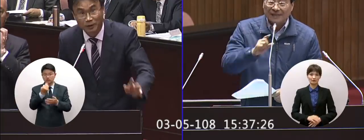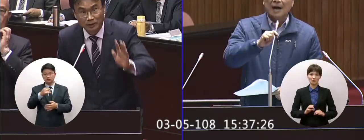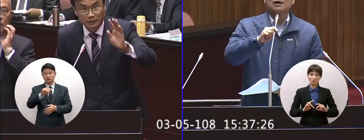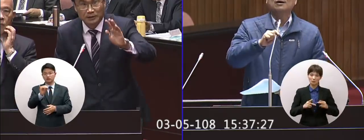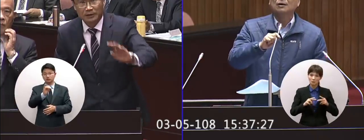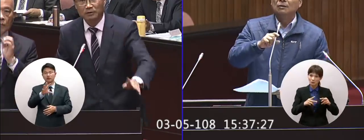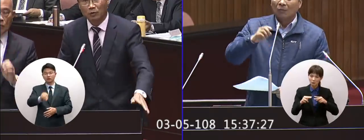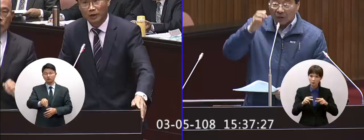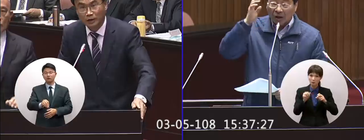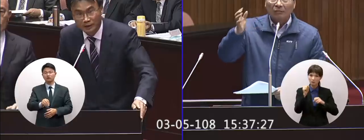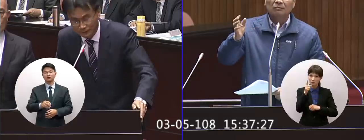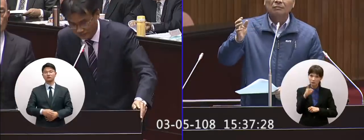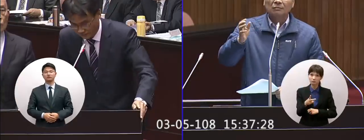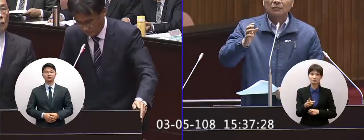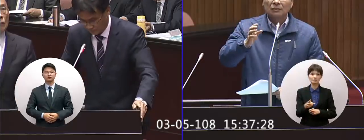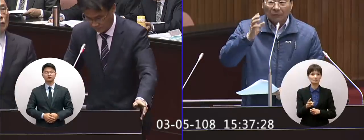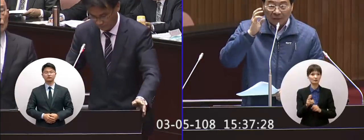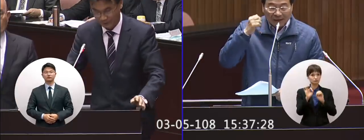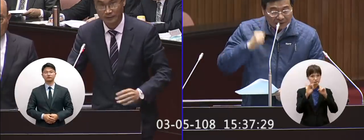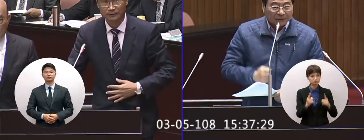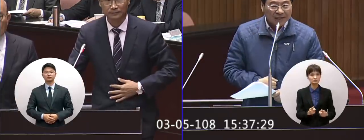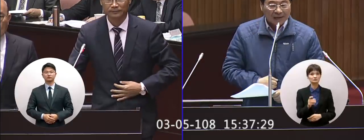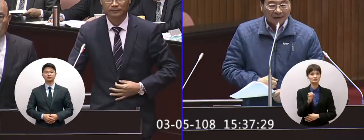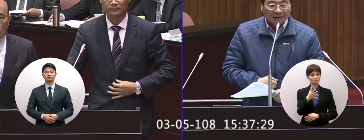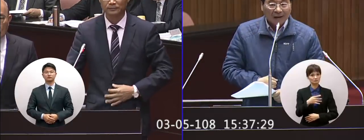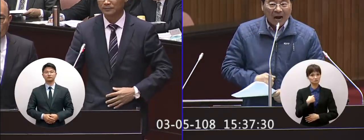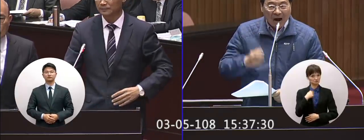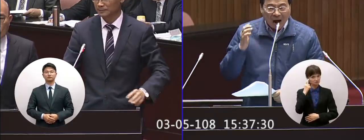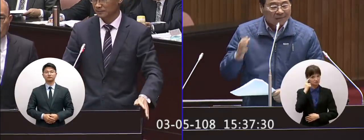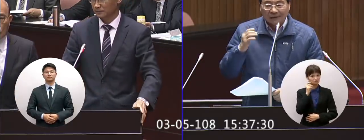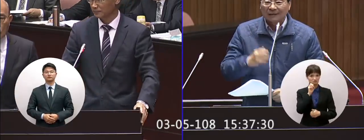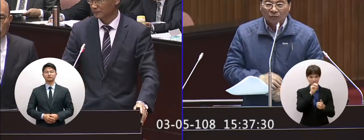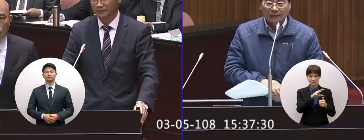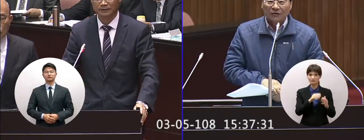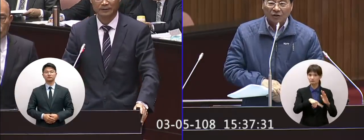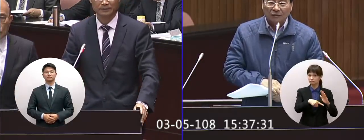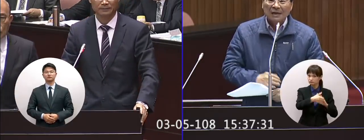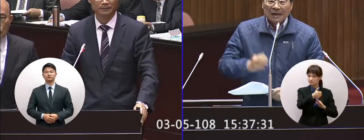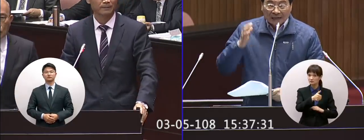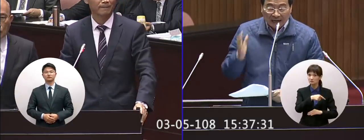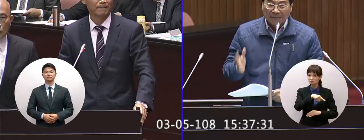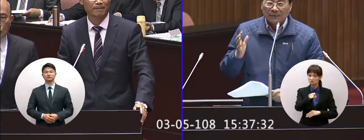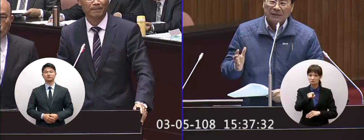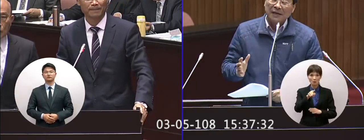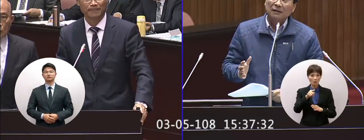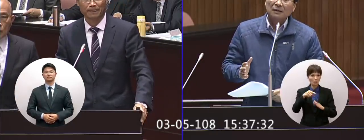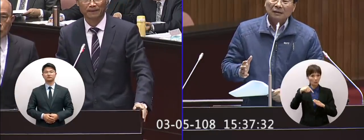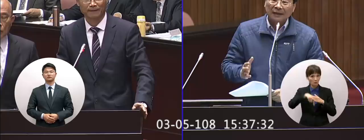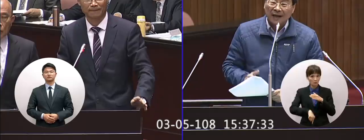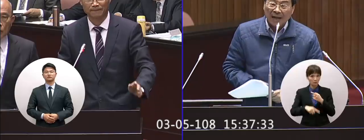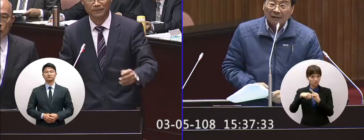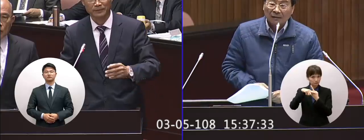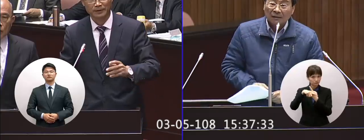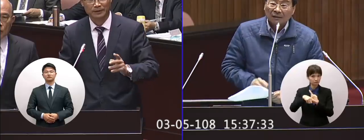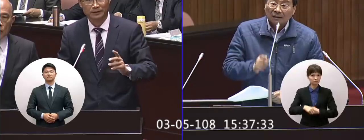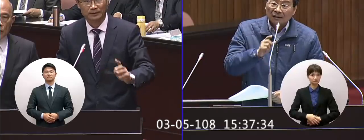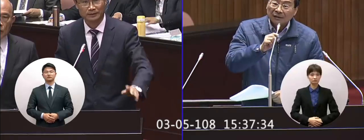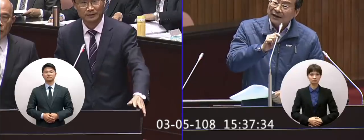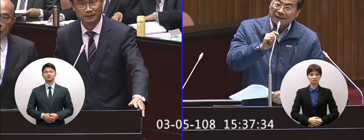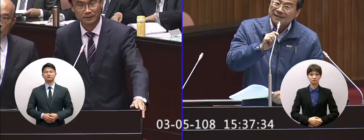调？院长， 跟 我要要求院长好好的深入研究，能，因为你